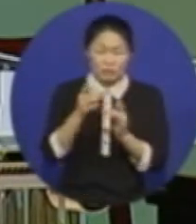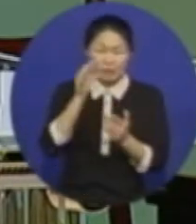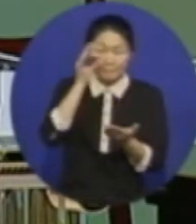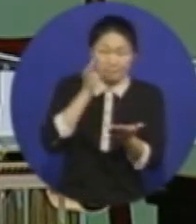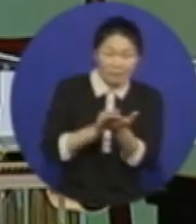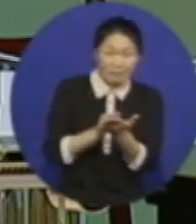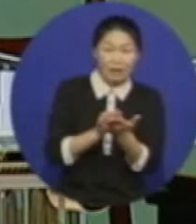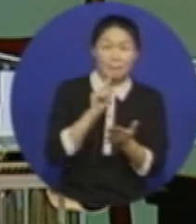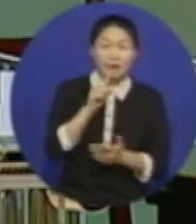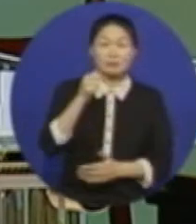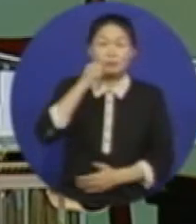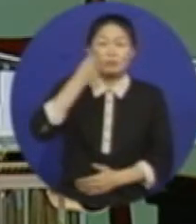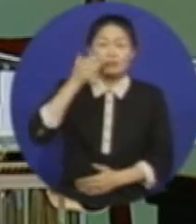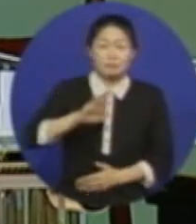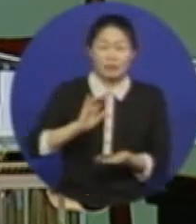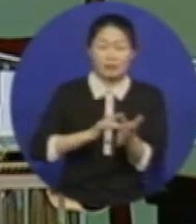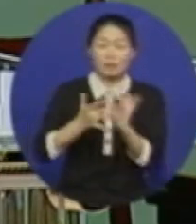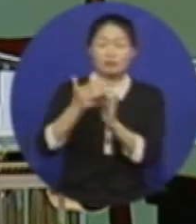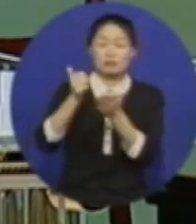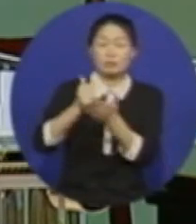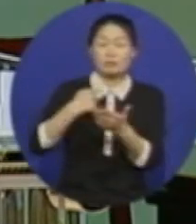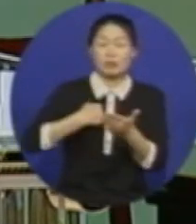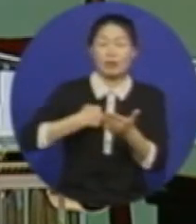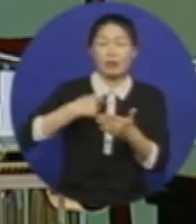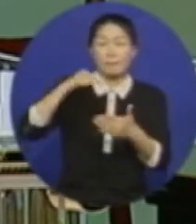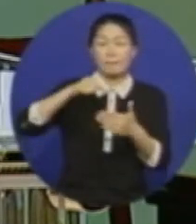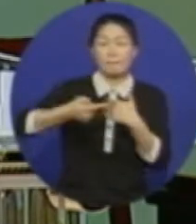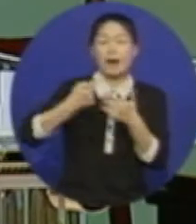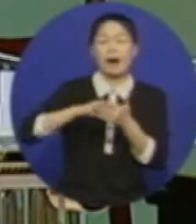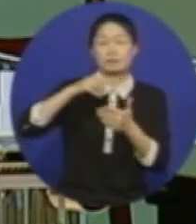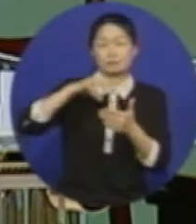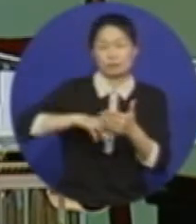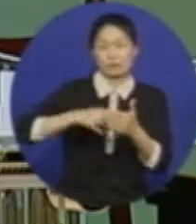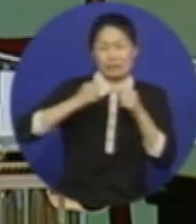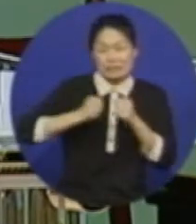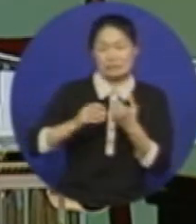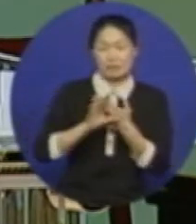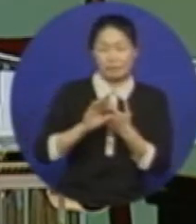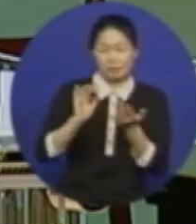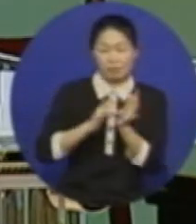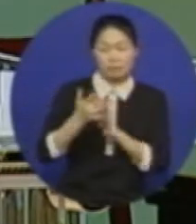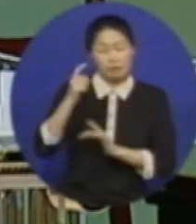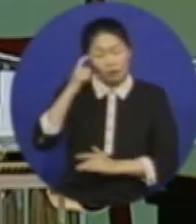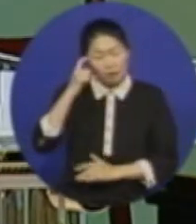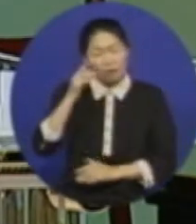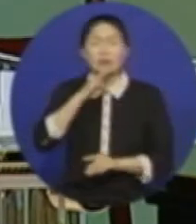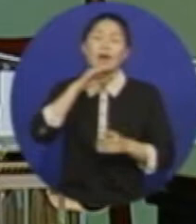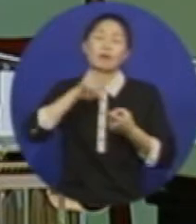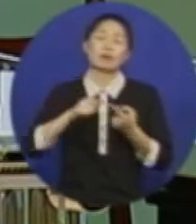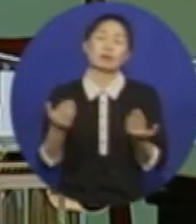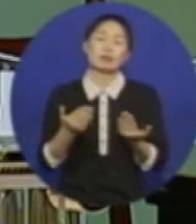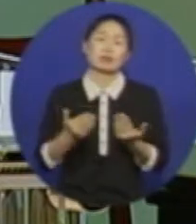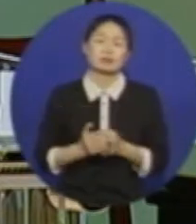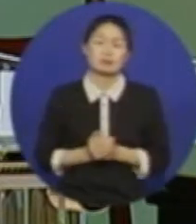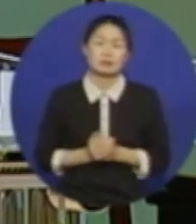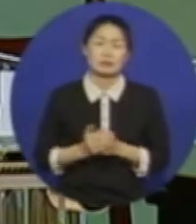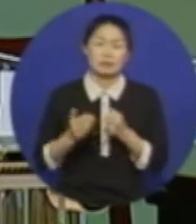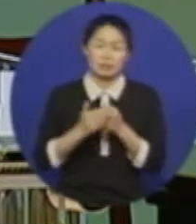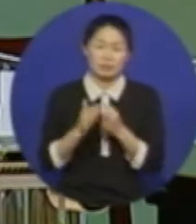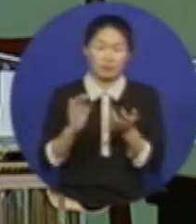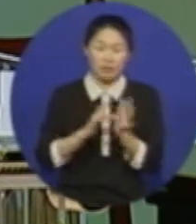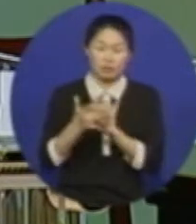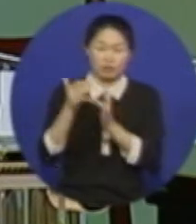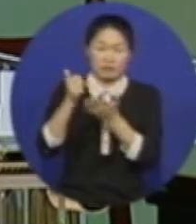못하지만 예수님 내 마음이 계시다면 예수님을 생각하는 것은 당연한 일이 아니겠는가 그래서 이제